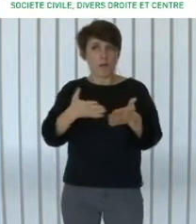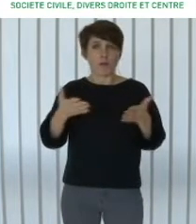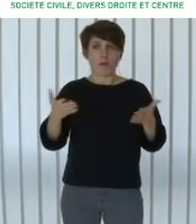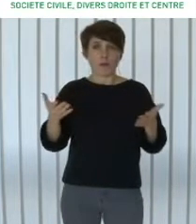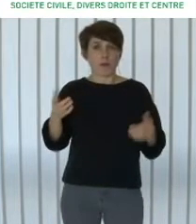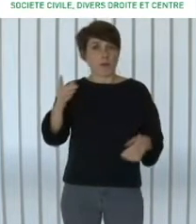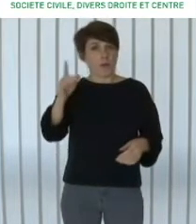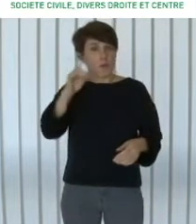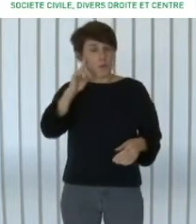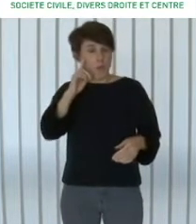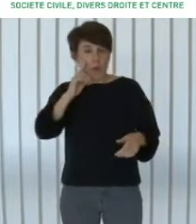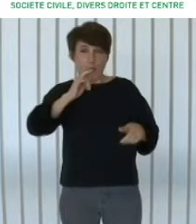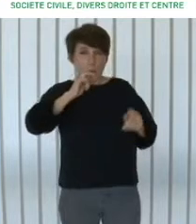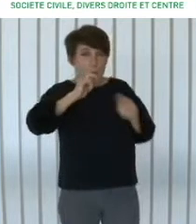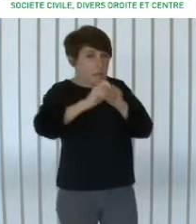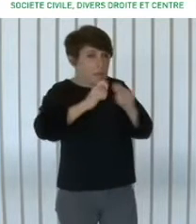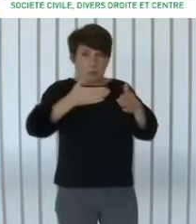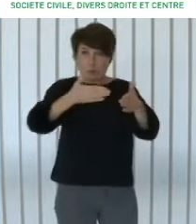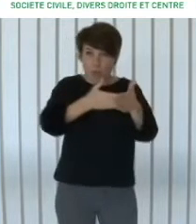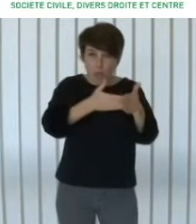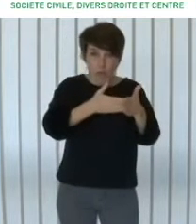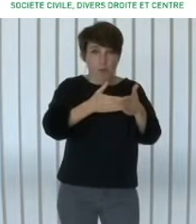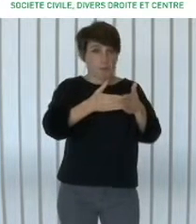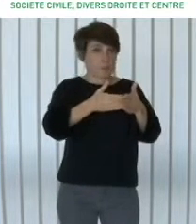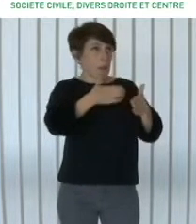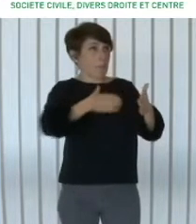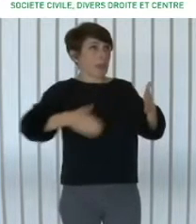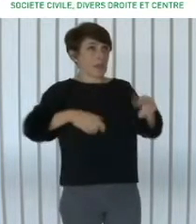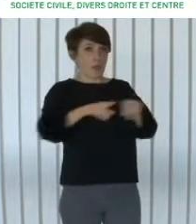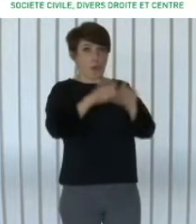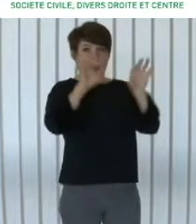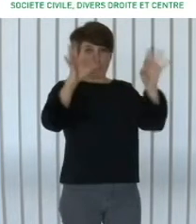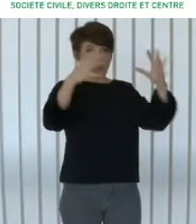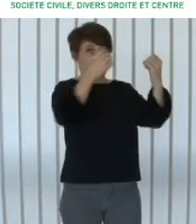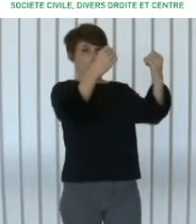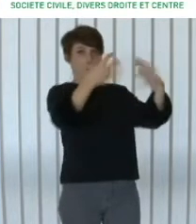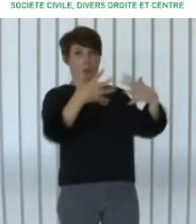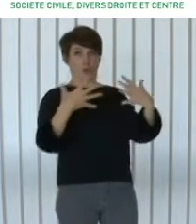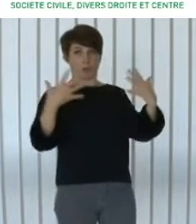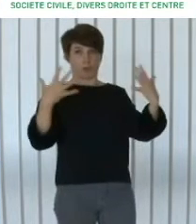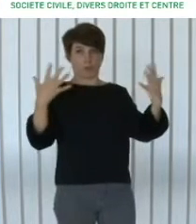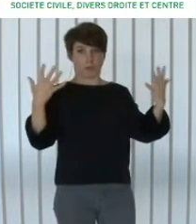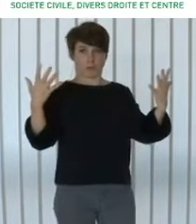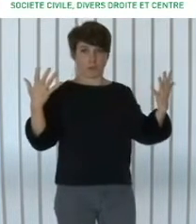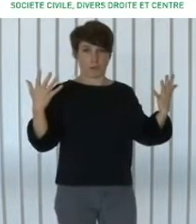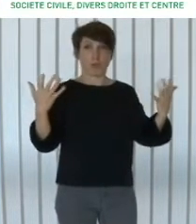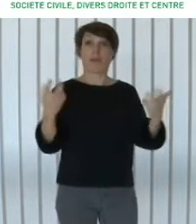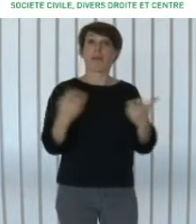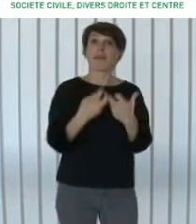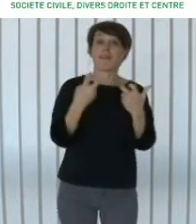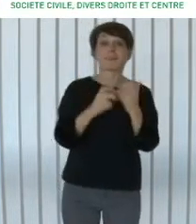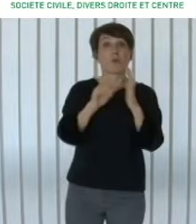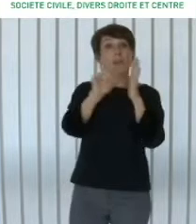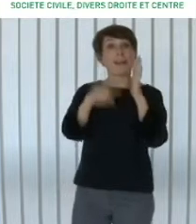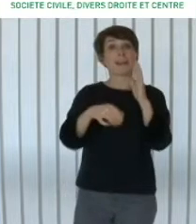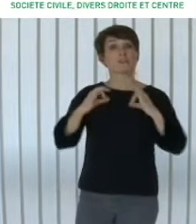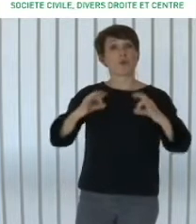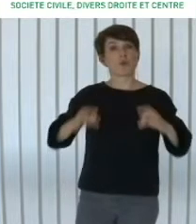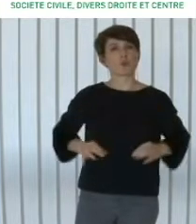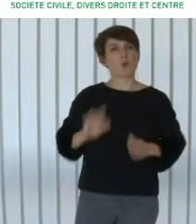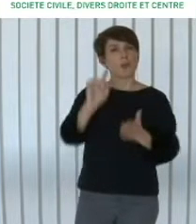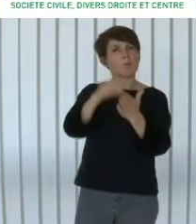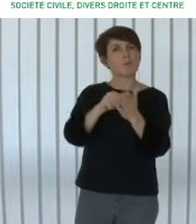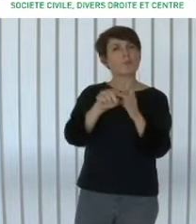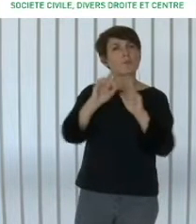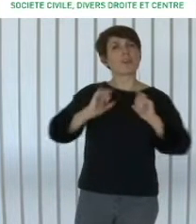aux difficultés de dialogue et aux abandons de la municipalité. L'exemple actuel du restaurant scolaire de l'école du Jardin